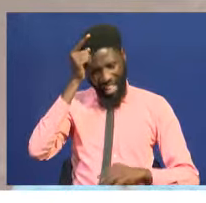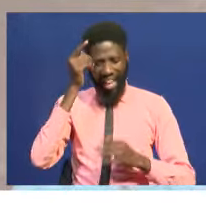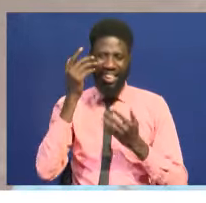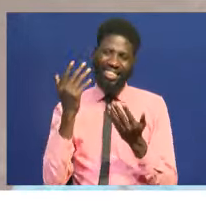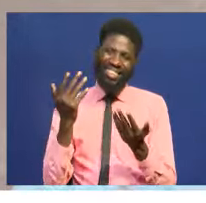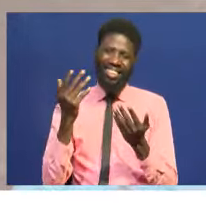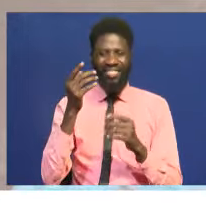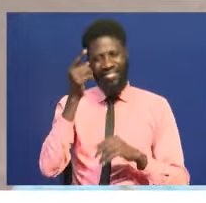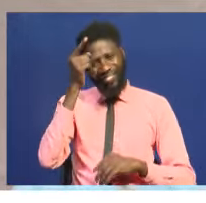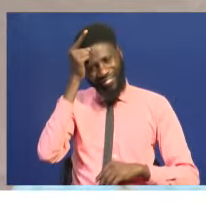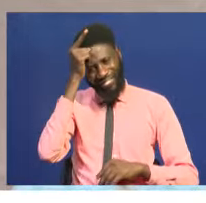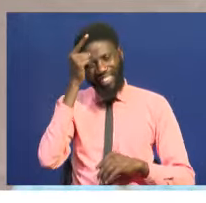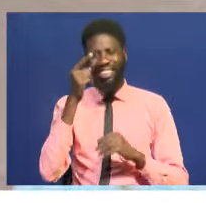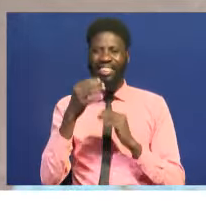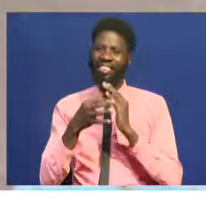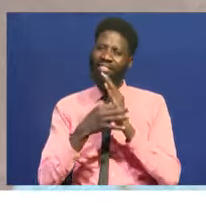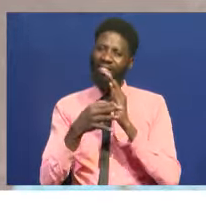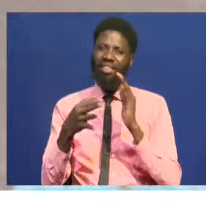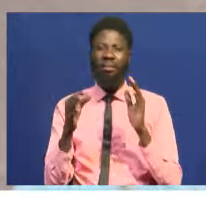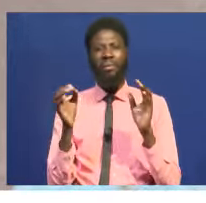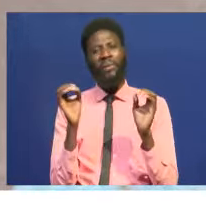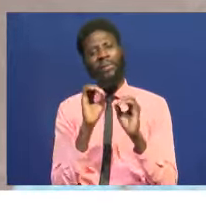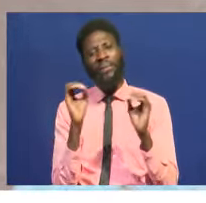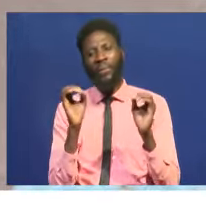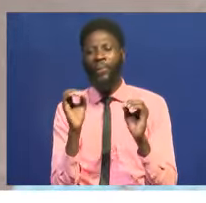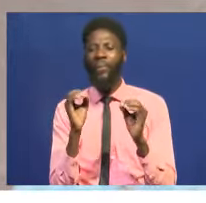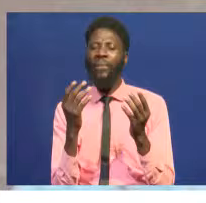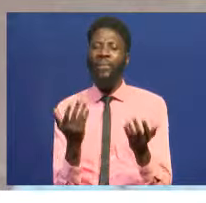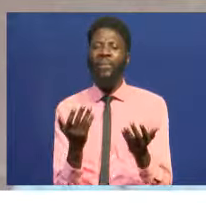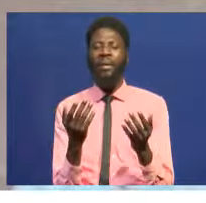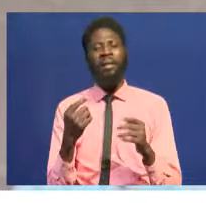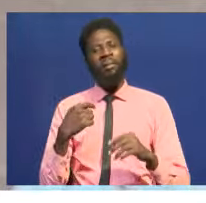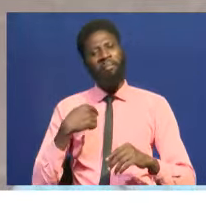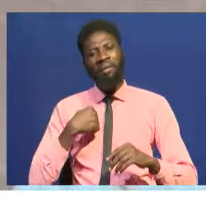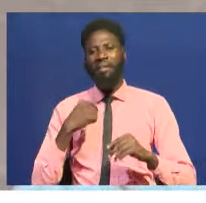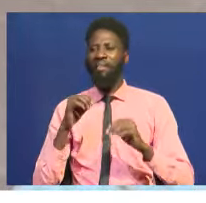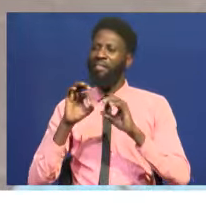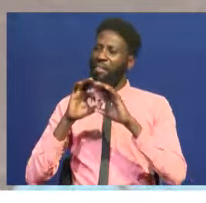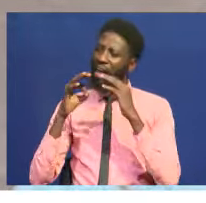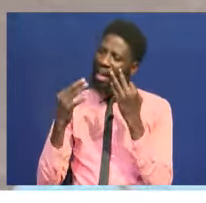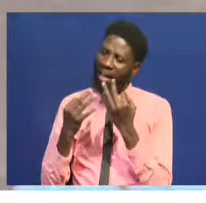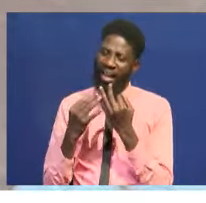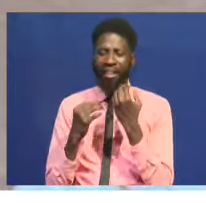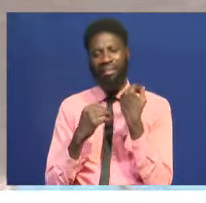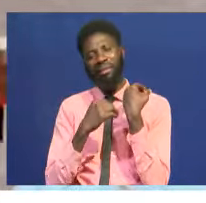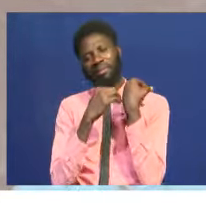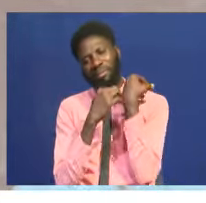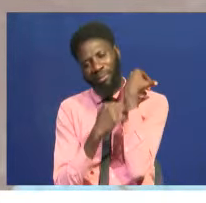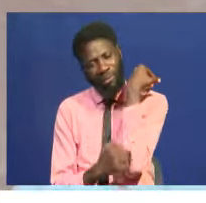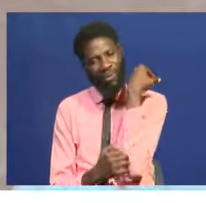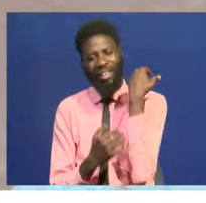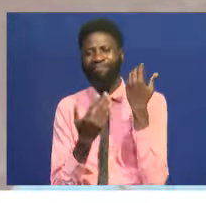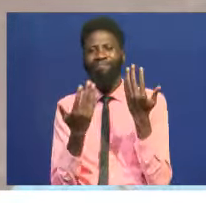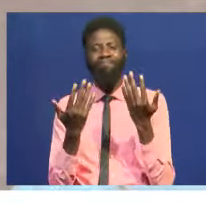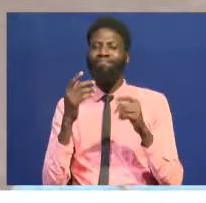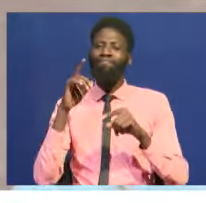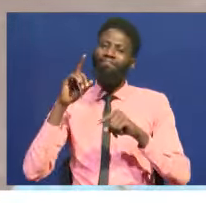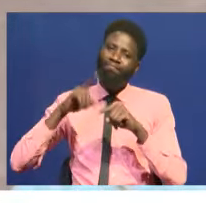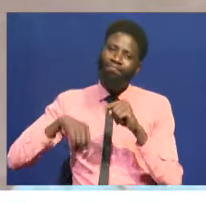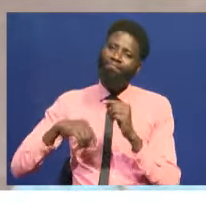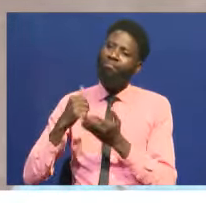that is not very known, very well known. Or I come from a family that cannot cater for